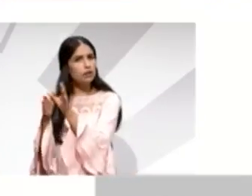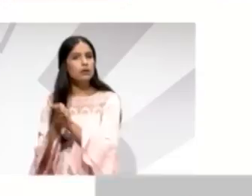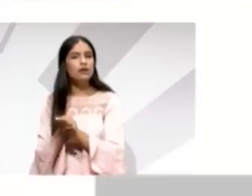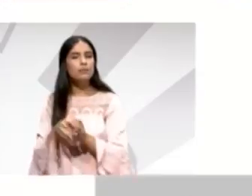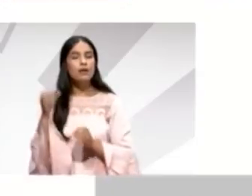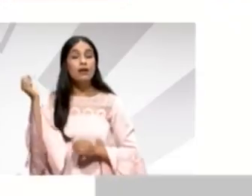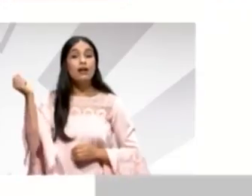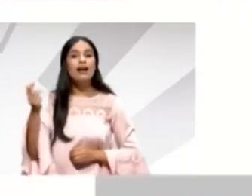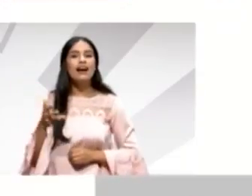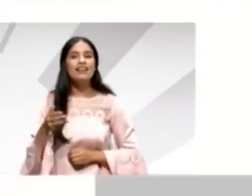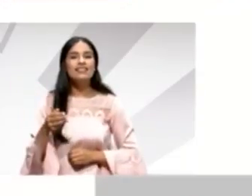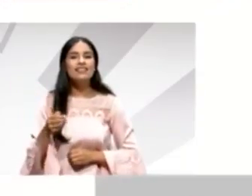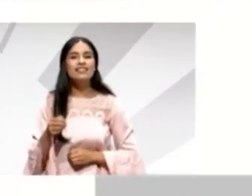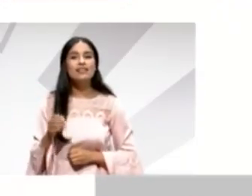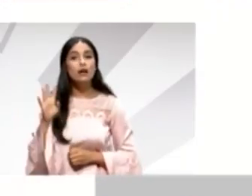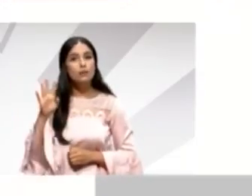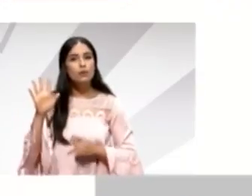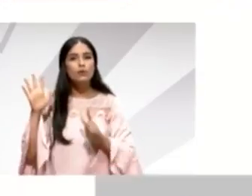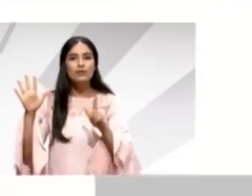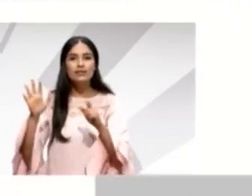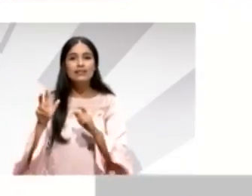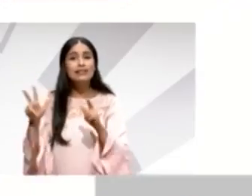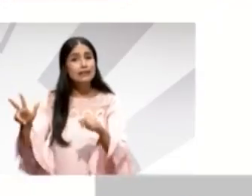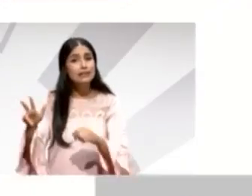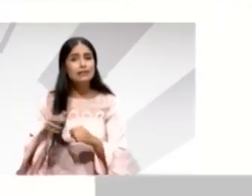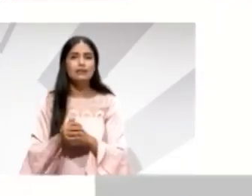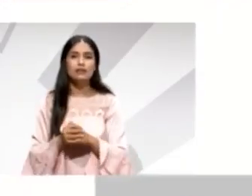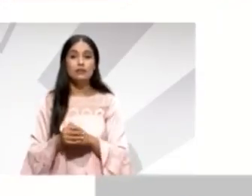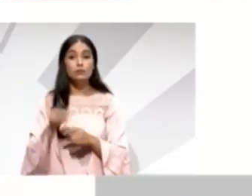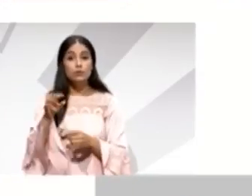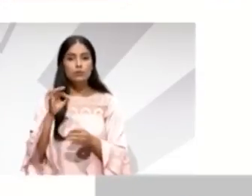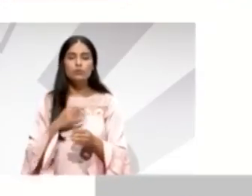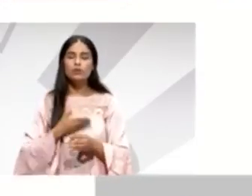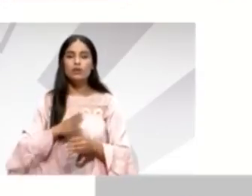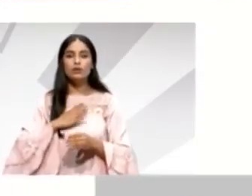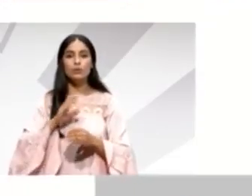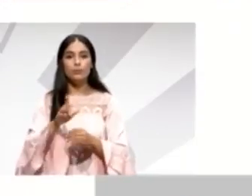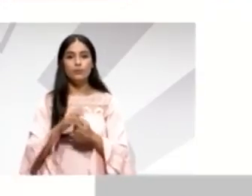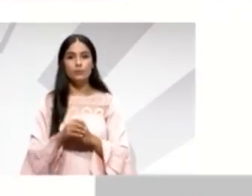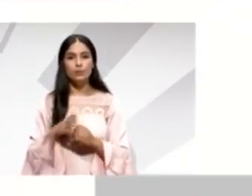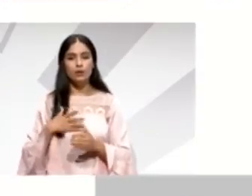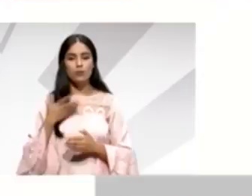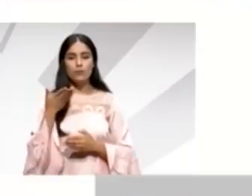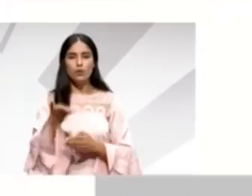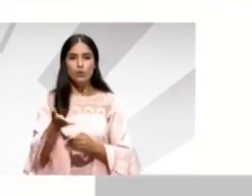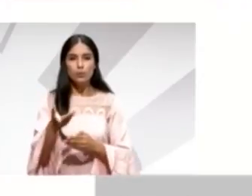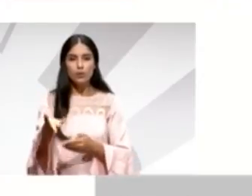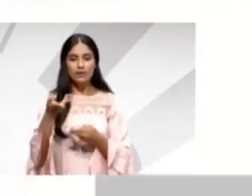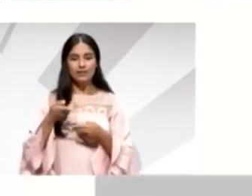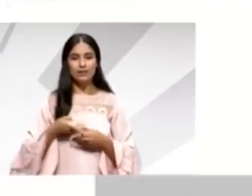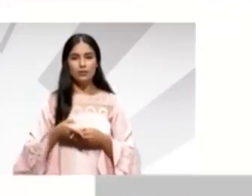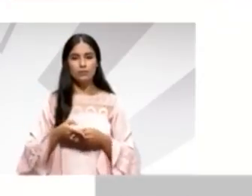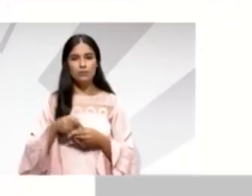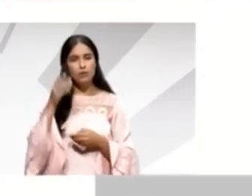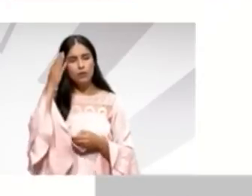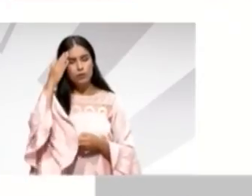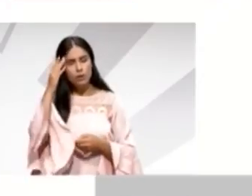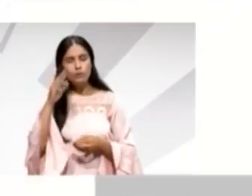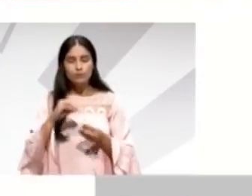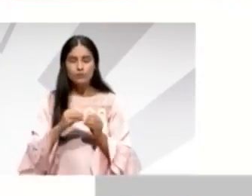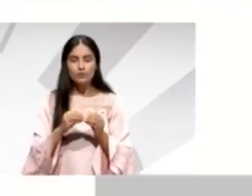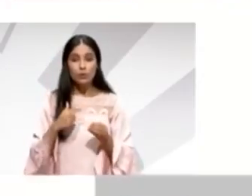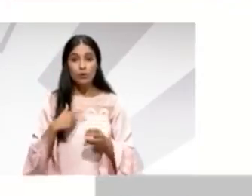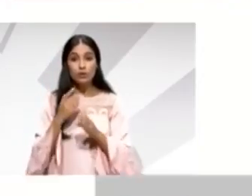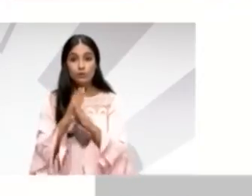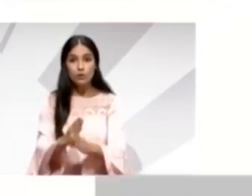حتى تضمن تحقيق الحكم احنا بالنسبه دينا منكم واليكم نعرف مشاكلكم وندافع عليها بكل